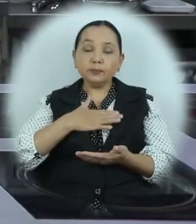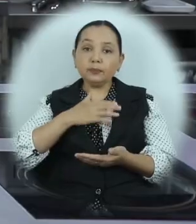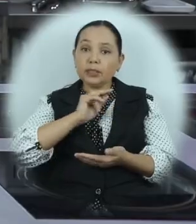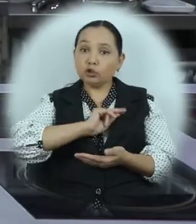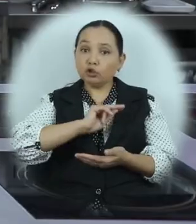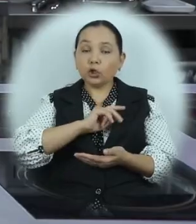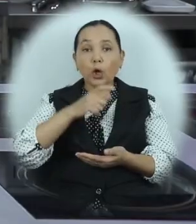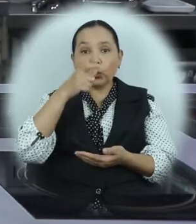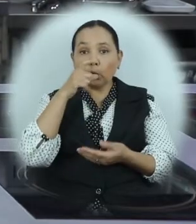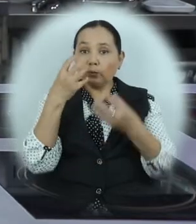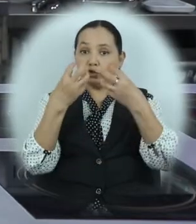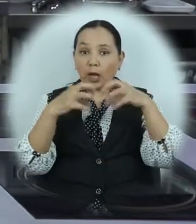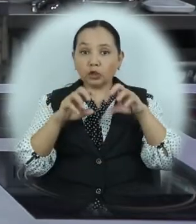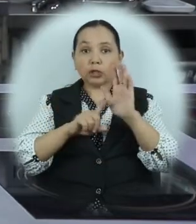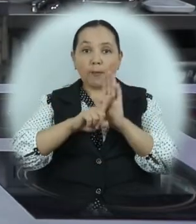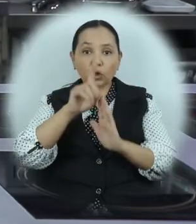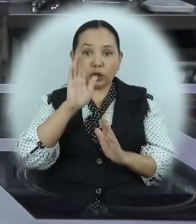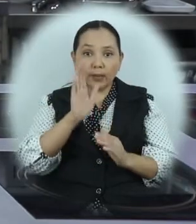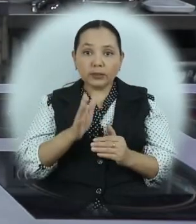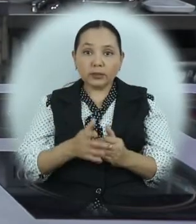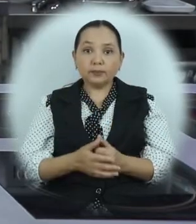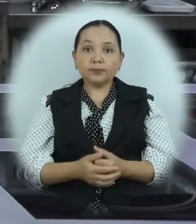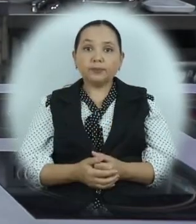ishni tuxumni chaqishdan boshlaymiz.